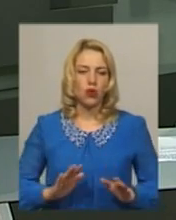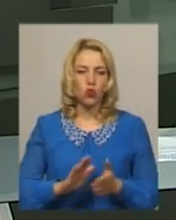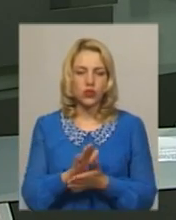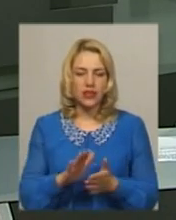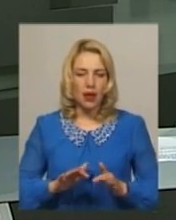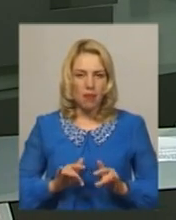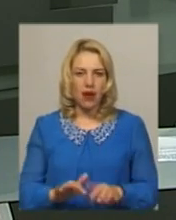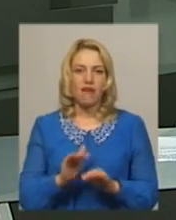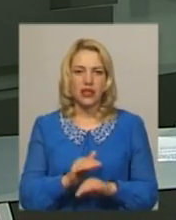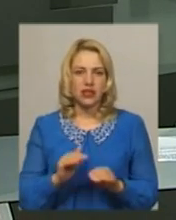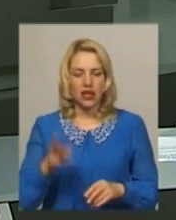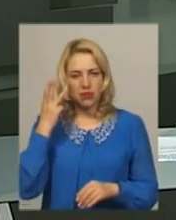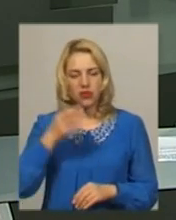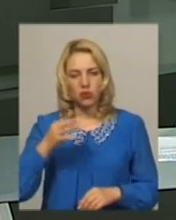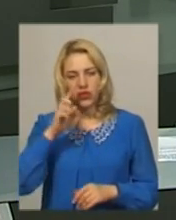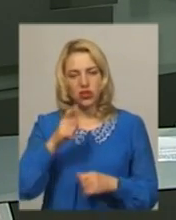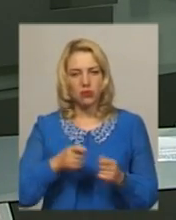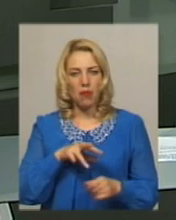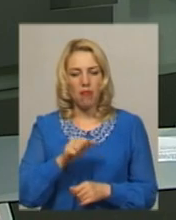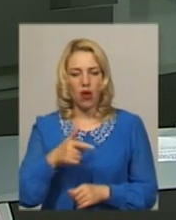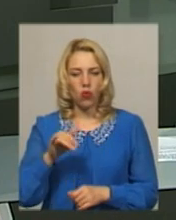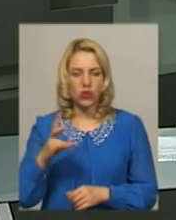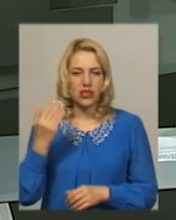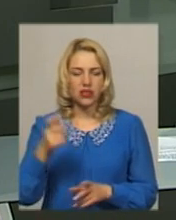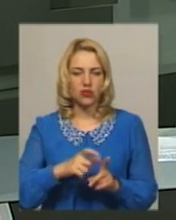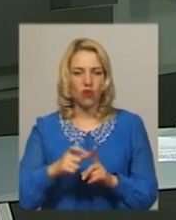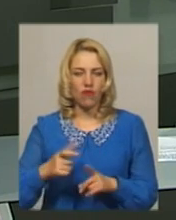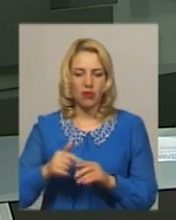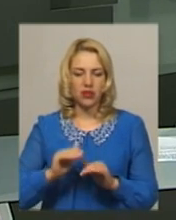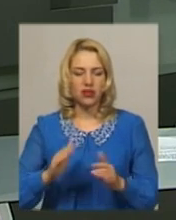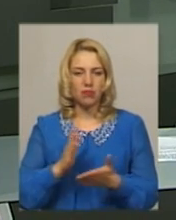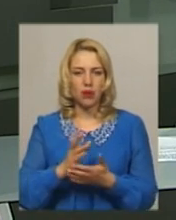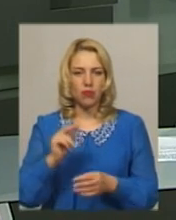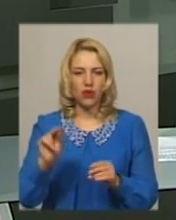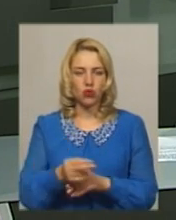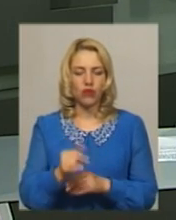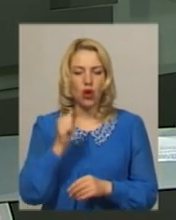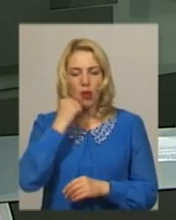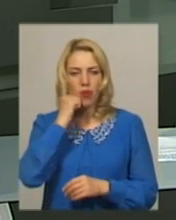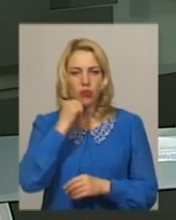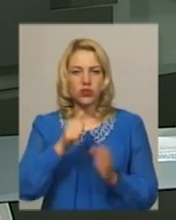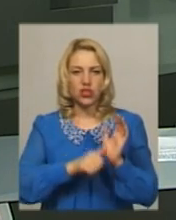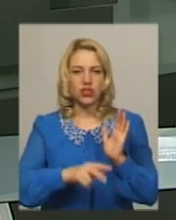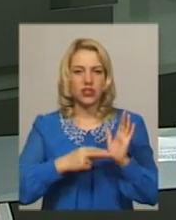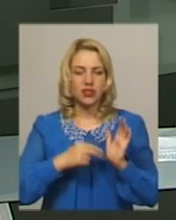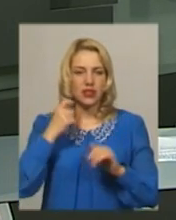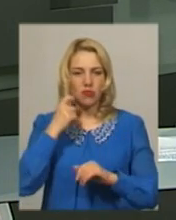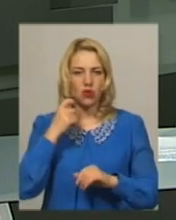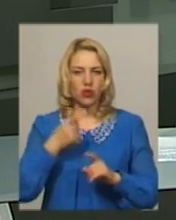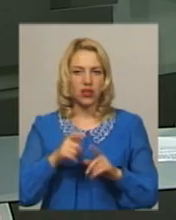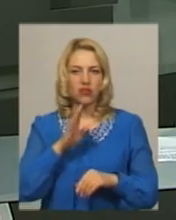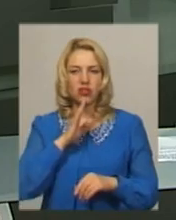Хмельницької облдержадміністрації Ніна Магур. За її словами, діти перебувають на вихованні у бабусі 67-річної